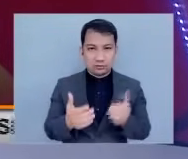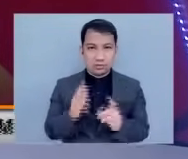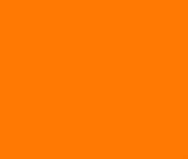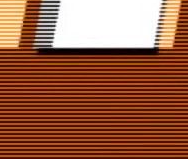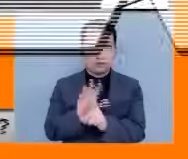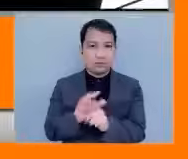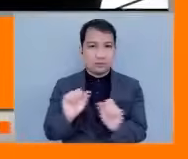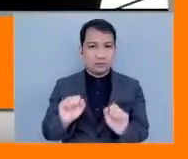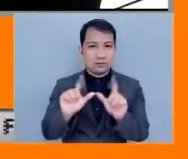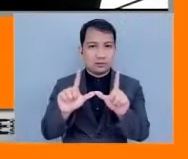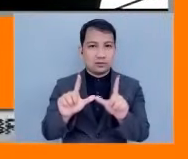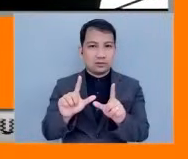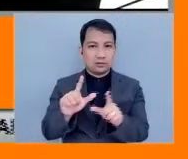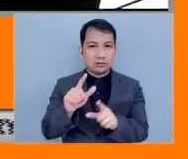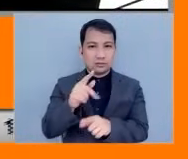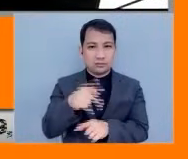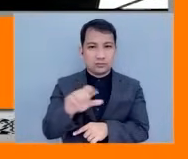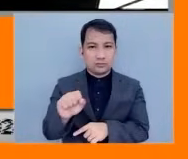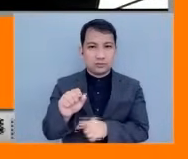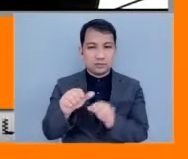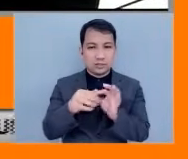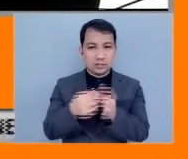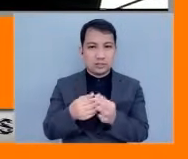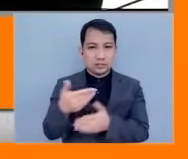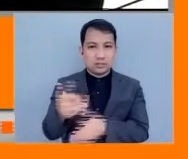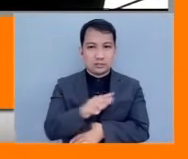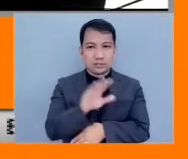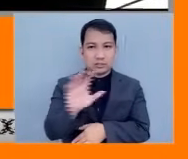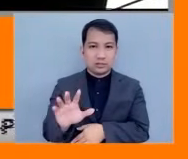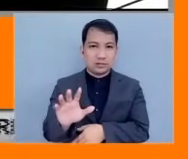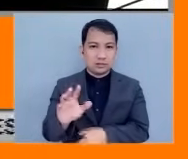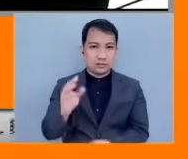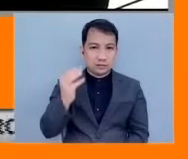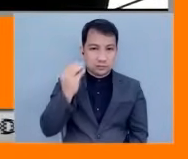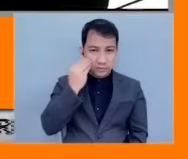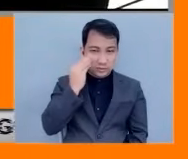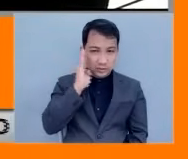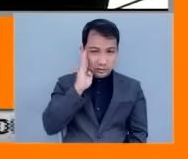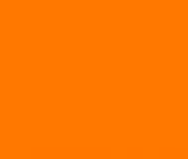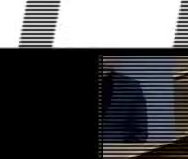sa PhilSports Arena, nasa frontline ng balitang yan si Marty Bautista. Marty?